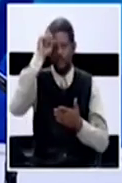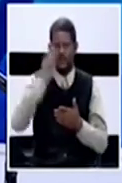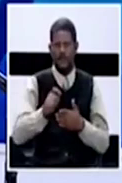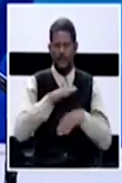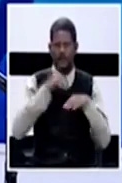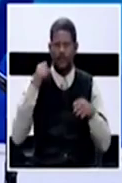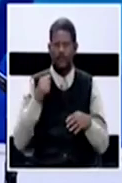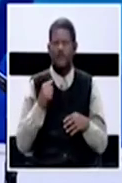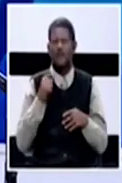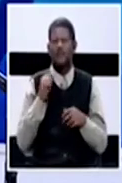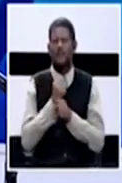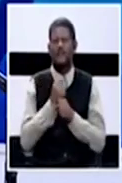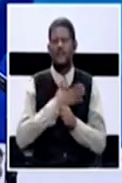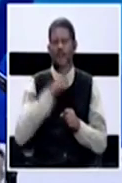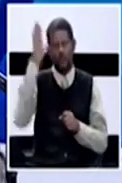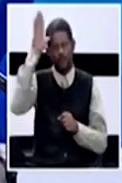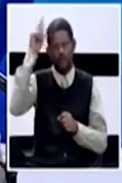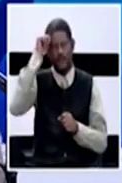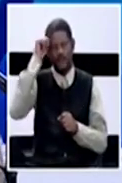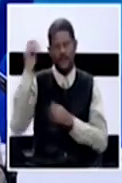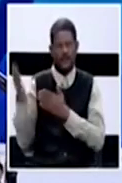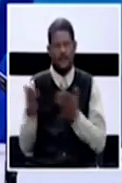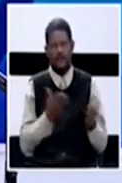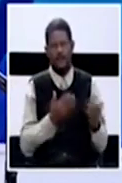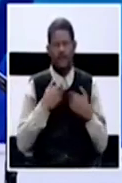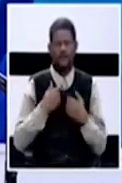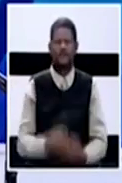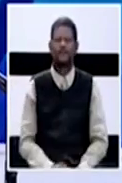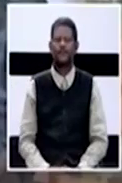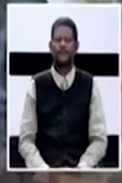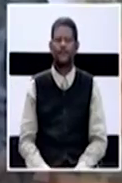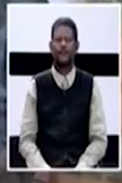ፀዊዖም መሳርሕትና ጎይቶኦም ተኸስተ ከም ዝስዕብ ኣሰናዲእዎ ኣሎም።